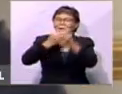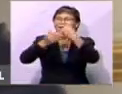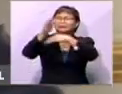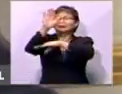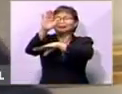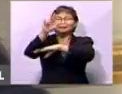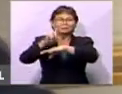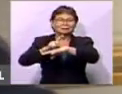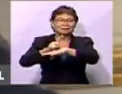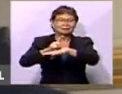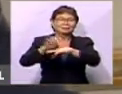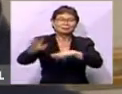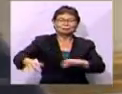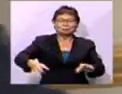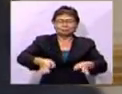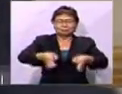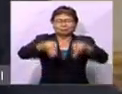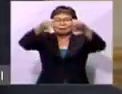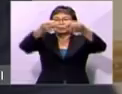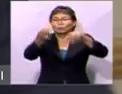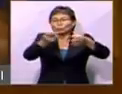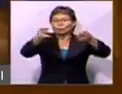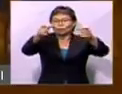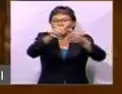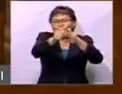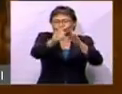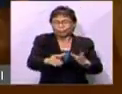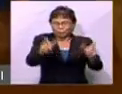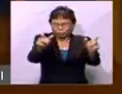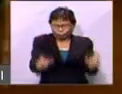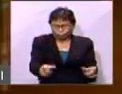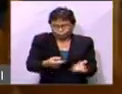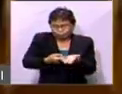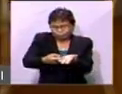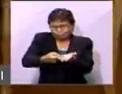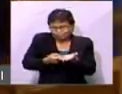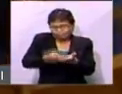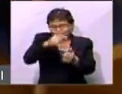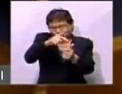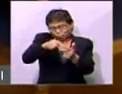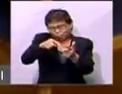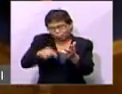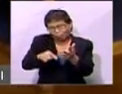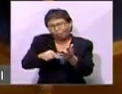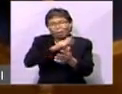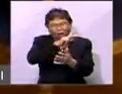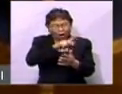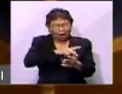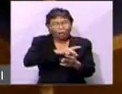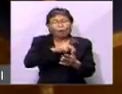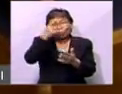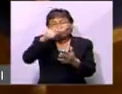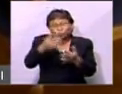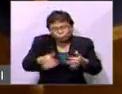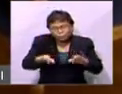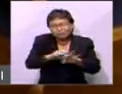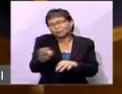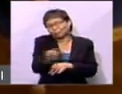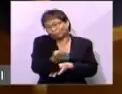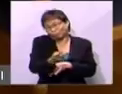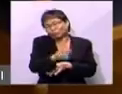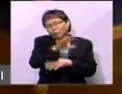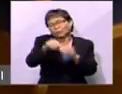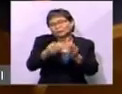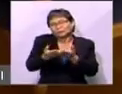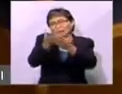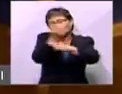LC Palace Paris. Kedua-dua pemimpin ini turut membincangkan beberapa perkara yang memiliki kepentingan dua hala, termasuk